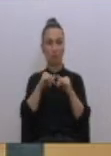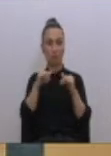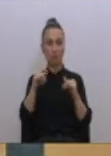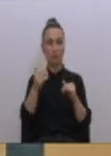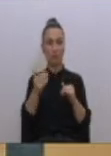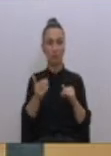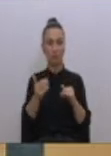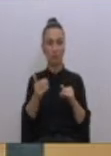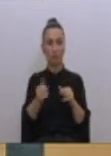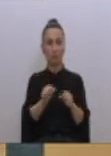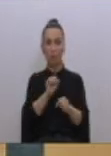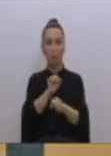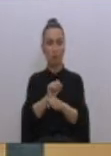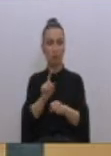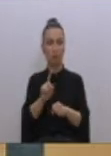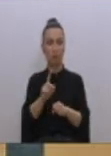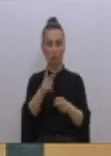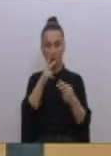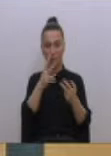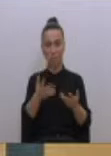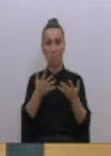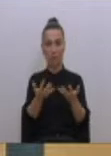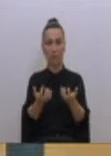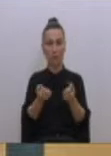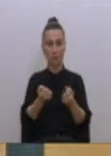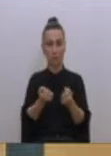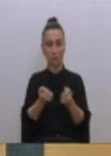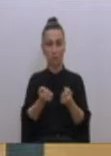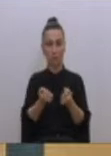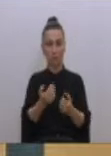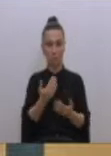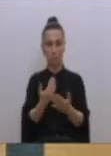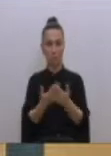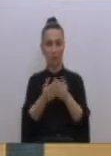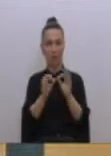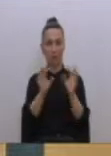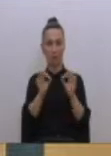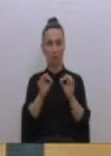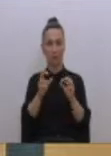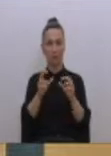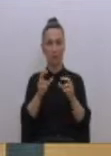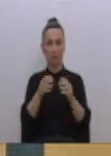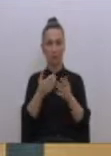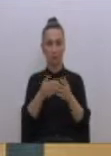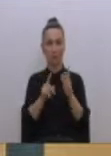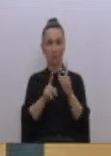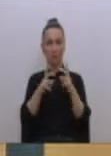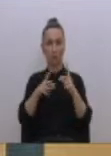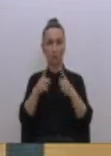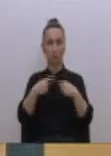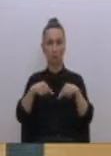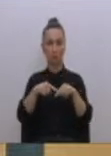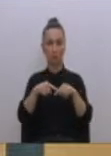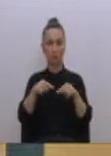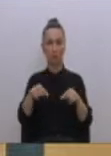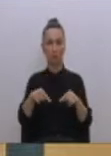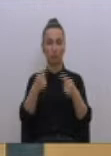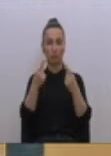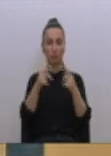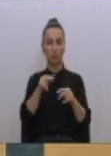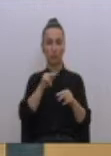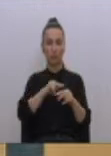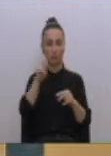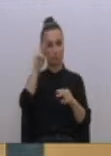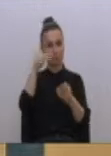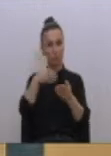პროფესიული განვითარების უწყვეტობას და ეფექტიანობას. მაგალითთვის, ინსტიტუტი ახორციელებს სახელმწიფო შესყიდვების შიდა